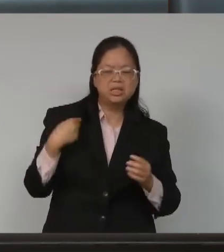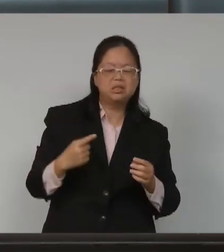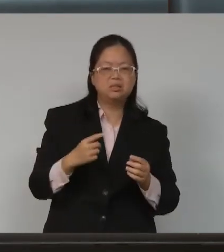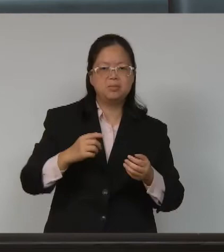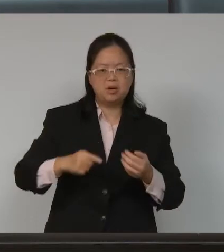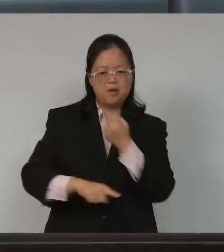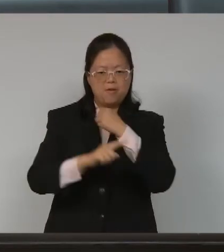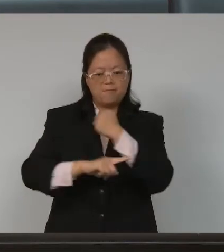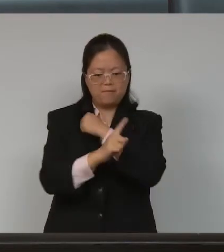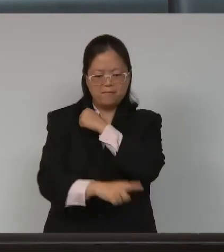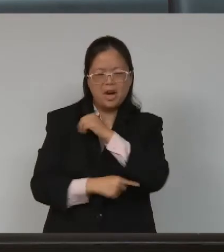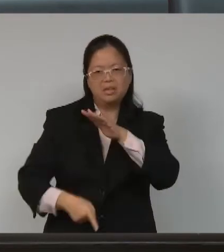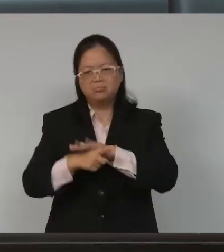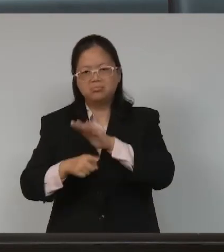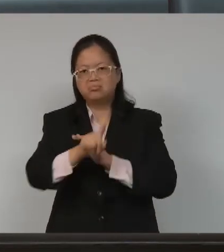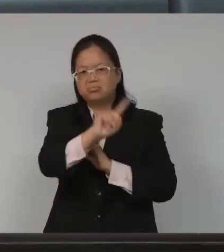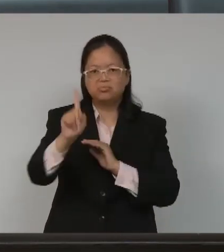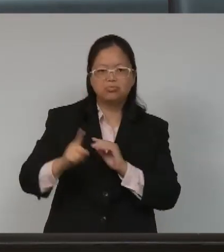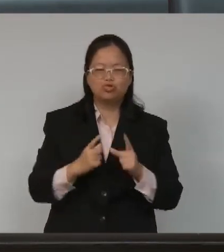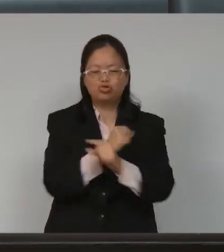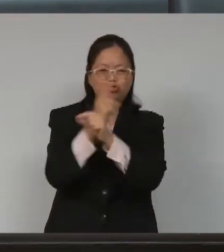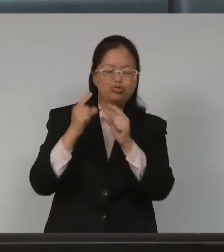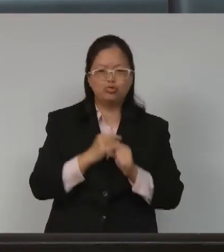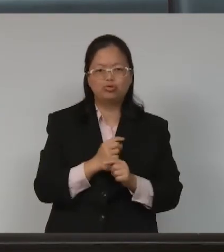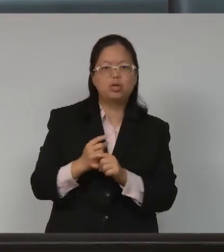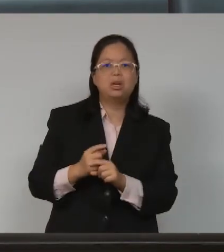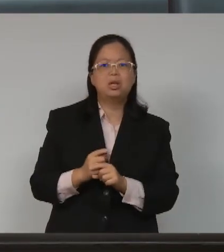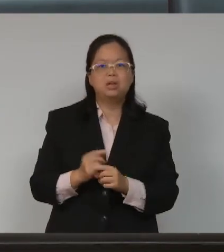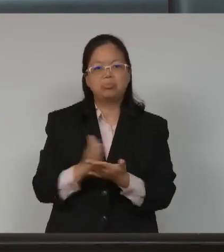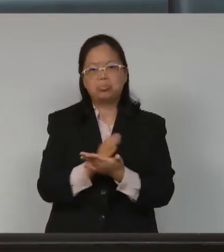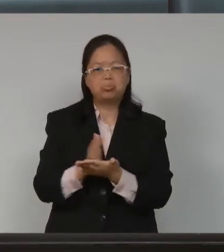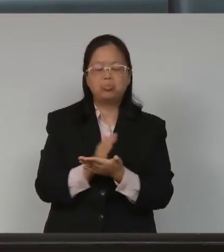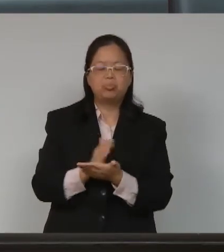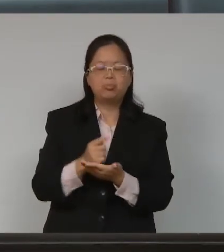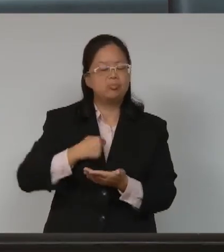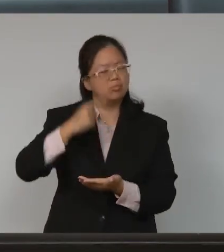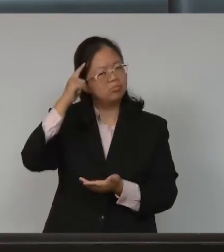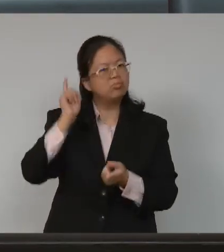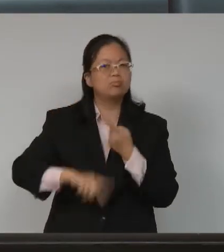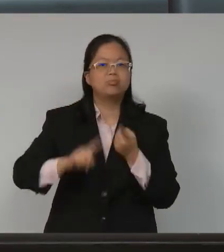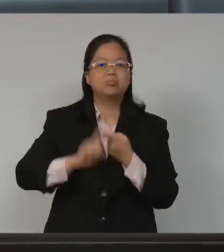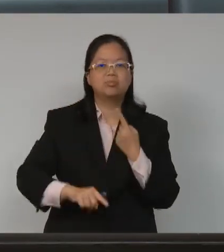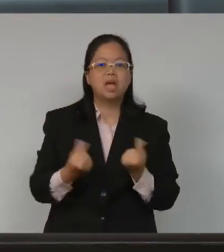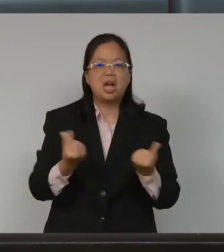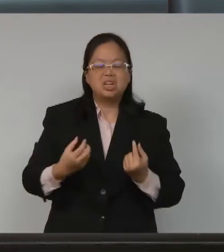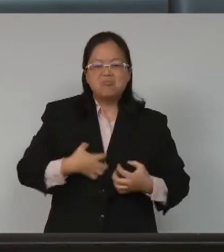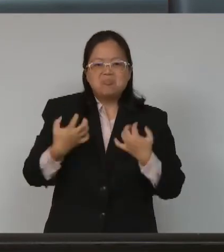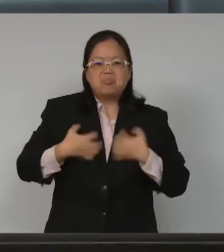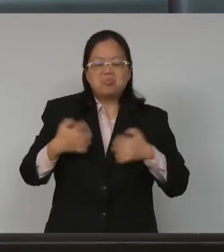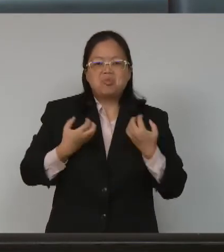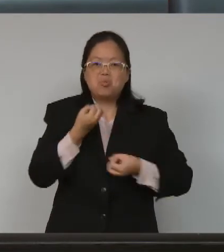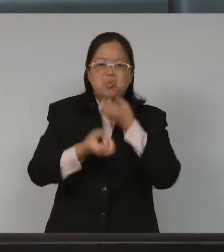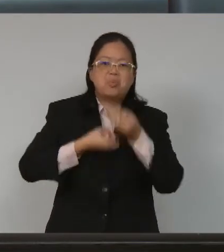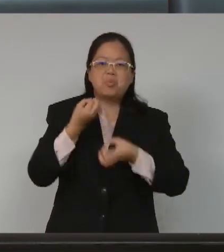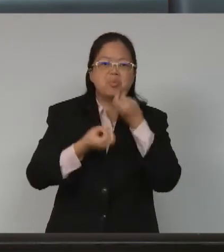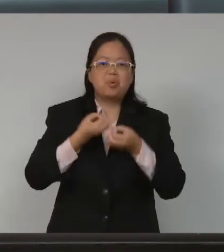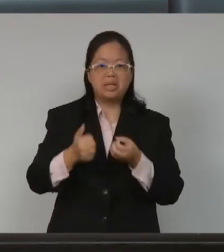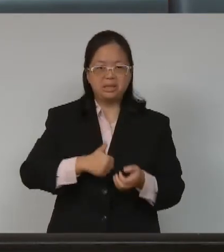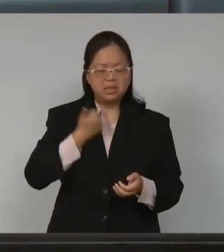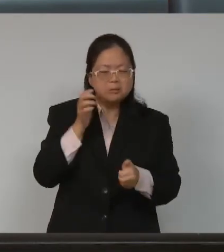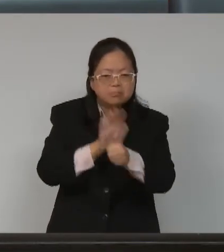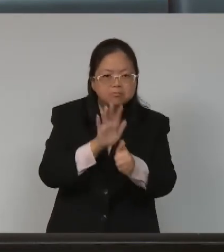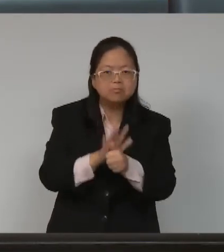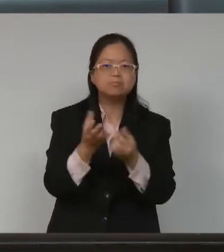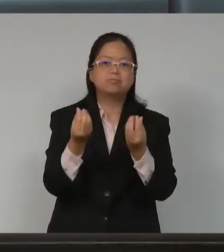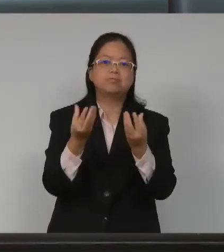样子比较意气性的这种讨论。那我会觉得用比较我把这个问